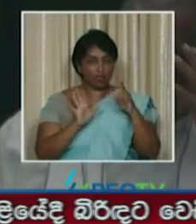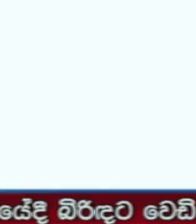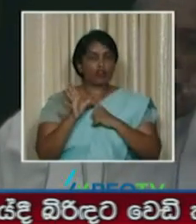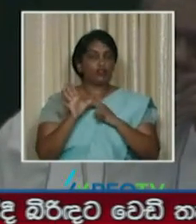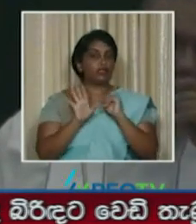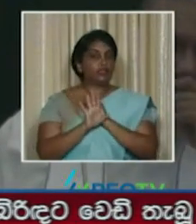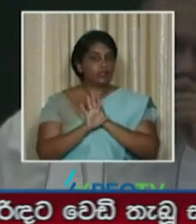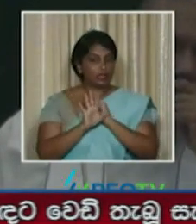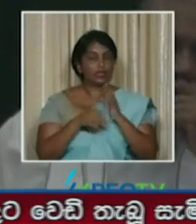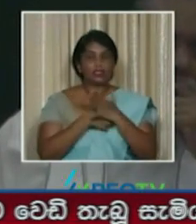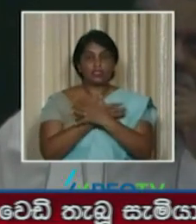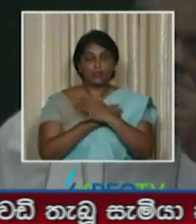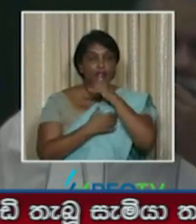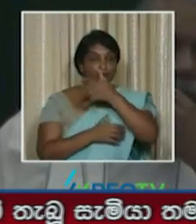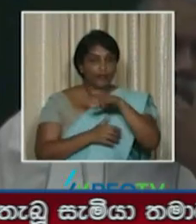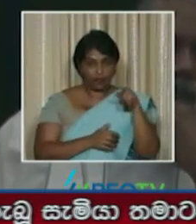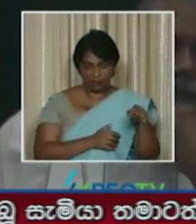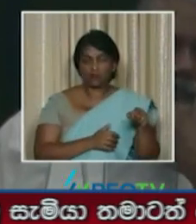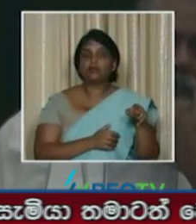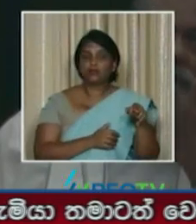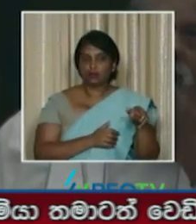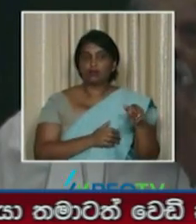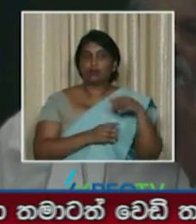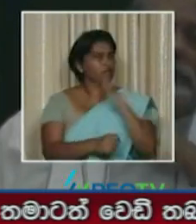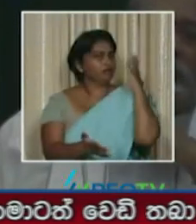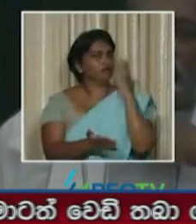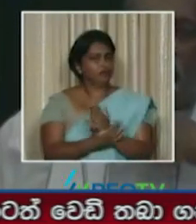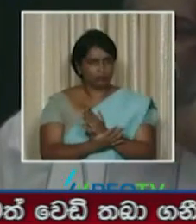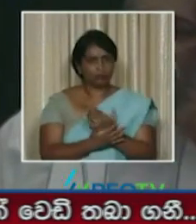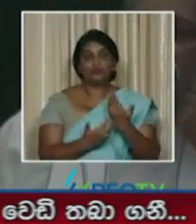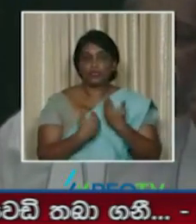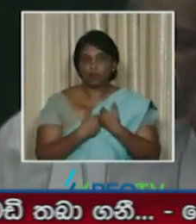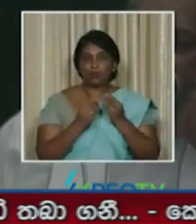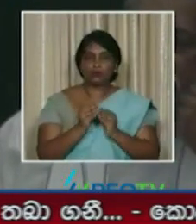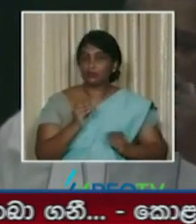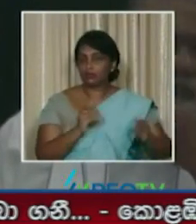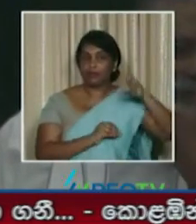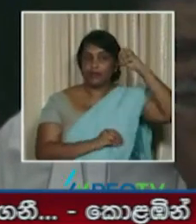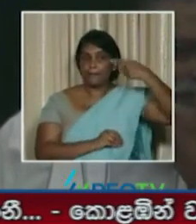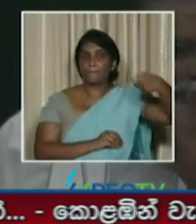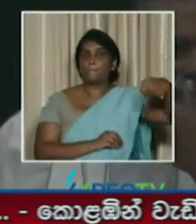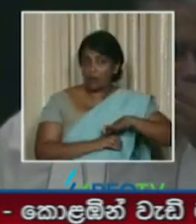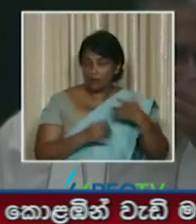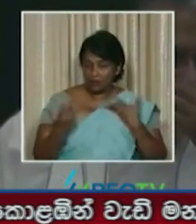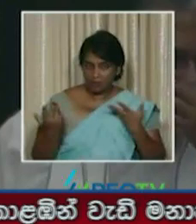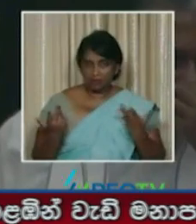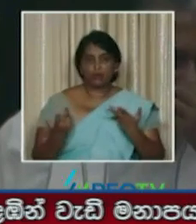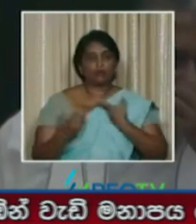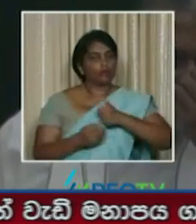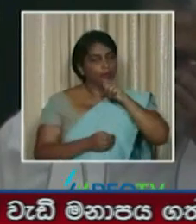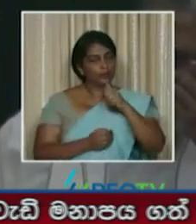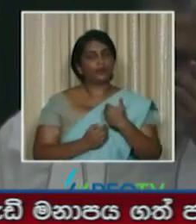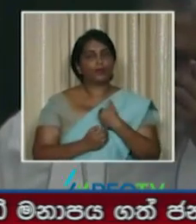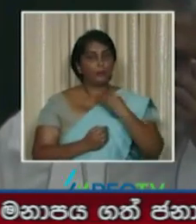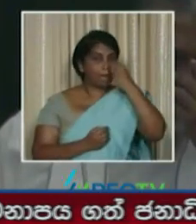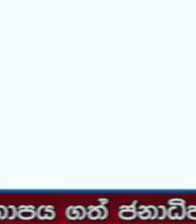16 වෙනිදා සමනලවල ජලාශයේ විදුලි උත්පාදනය සම්පූර්ණයෙන්ම නැහිටිනවා. අපිට විකල්ප විදුලිය මිලදී ගැනීමක් නැත්නම් අනිවාර්යෙන්ම අපි